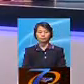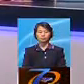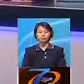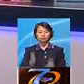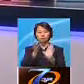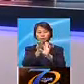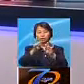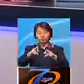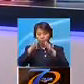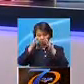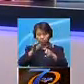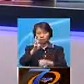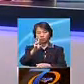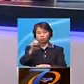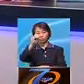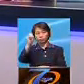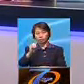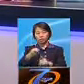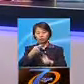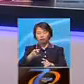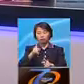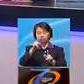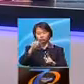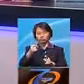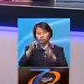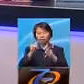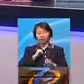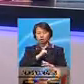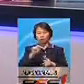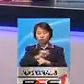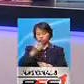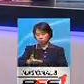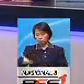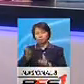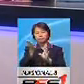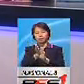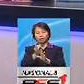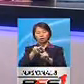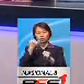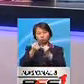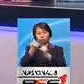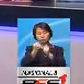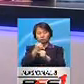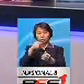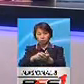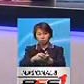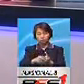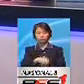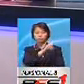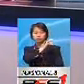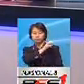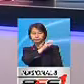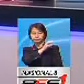Bank Rakyat menyasarkan 60% daripada sejuta ahlinya menggunakan produk dari bank tersebut menjelang hujung tahun ini